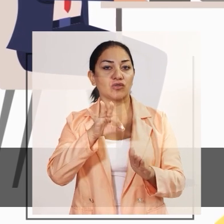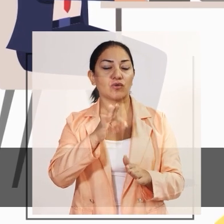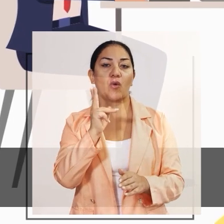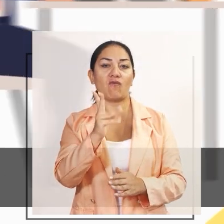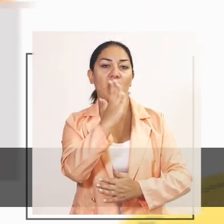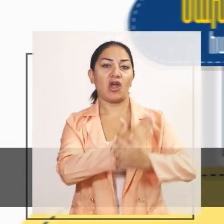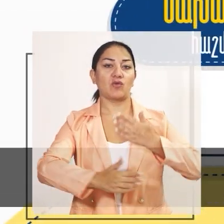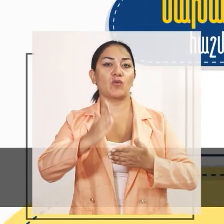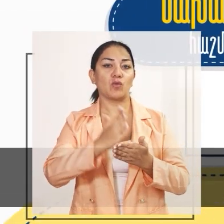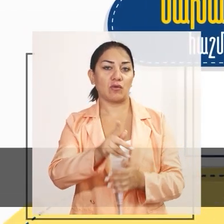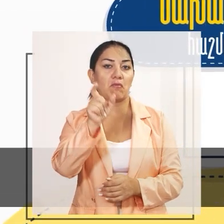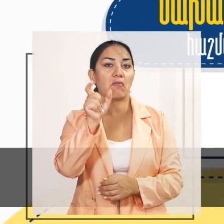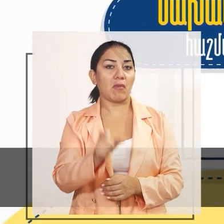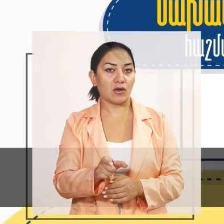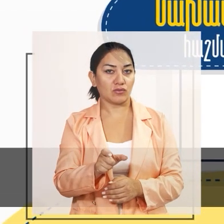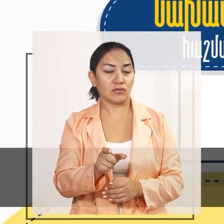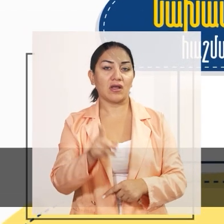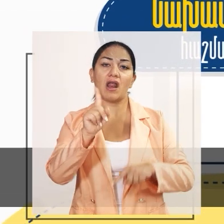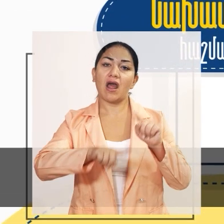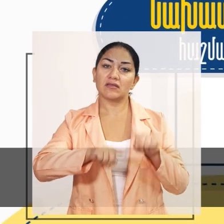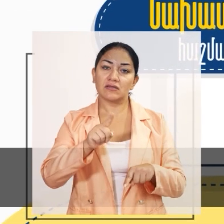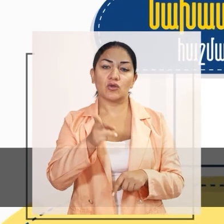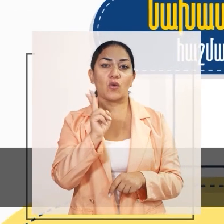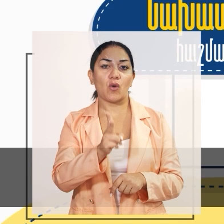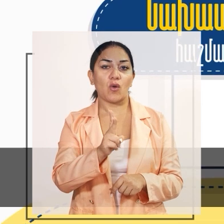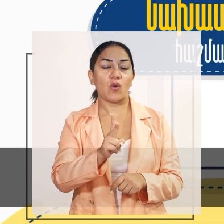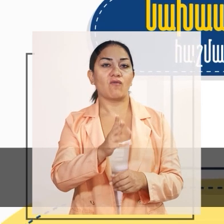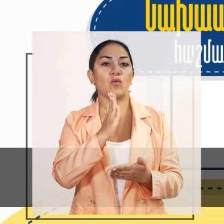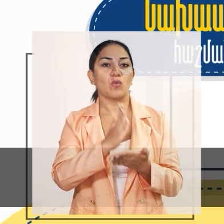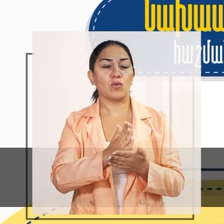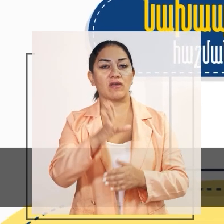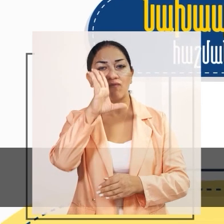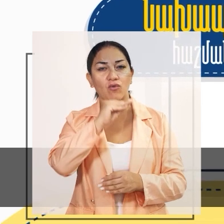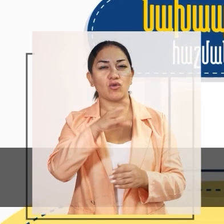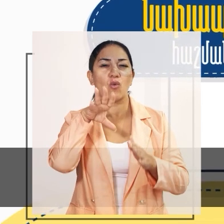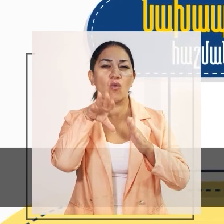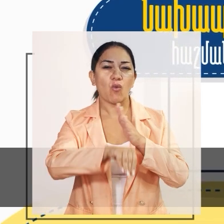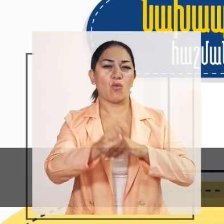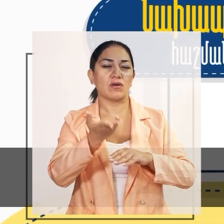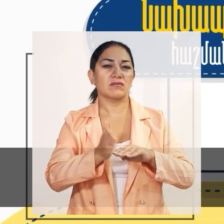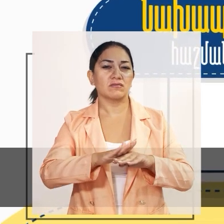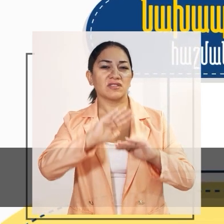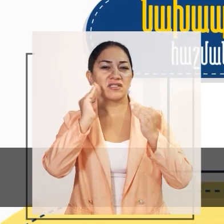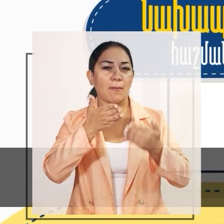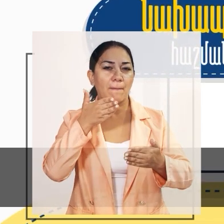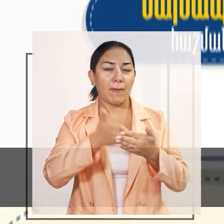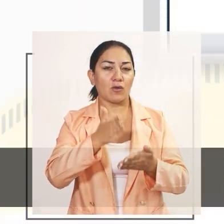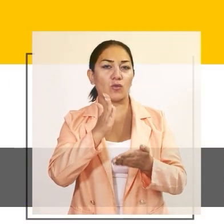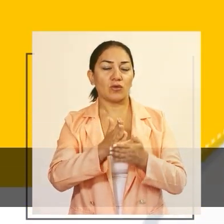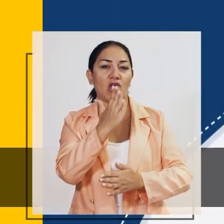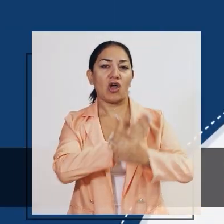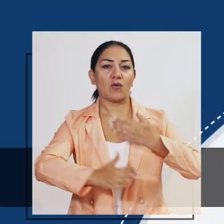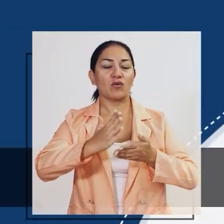աշխատողին, հարազատին, որը զբաղվում է ֆունկցիոնալության խորը աստիճանի սահմանափակմամբ հաշմանդամություն ունեցող նախկին զինծառայողի